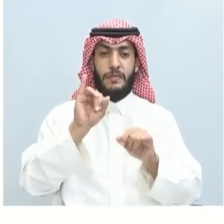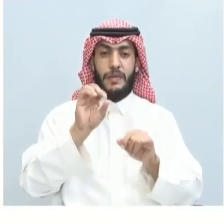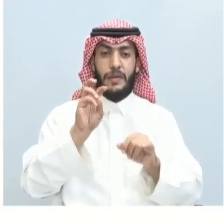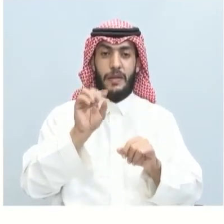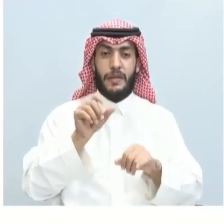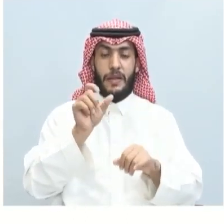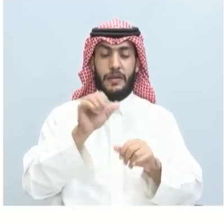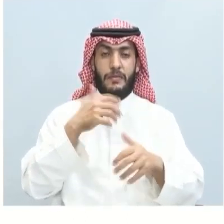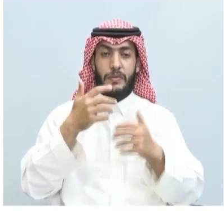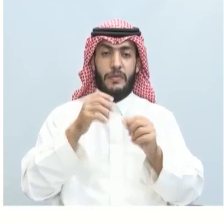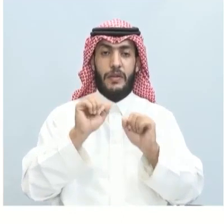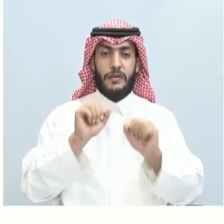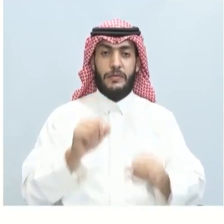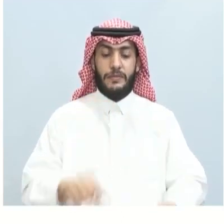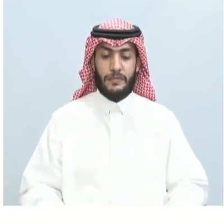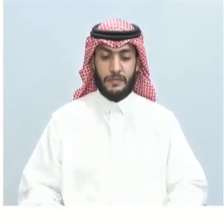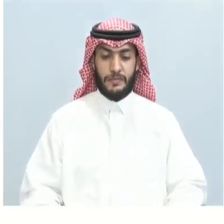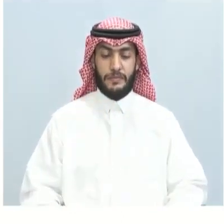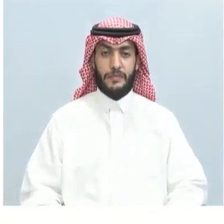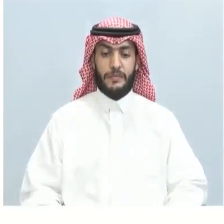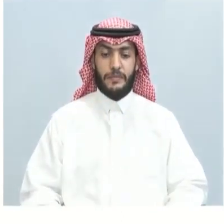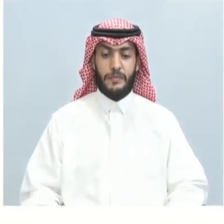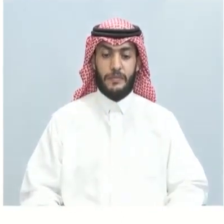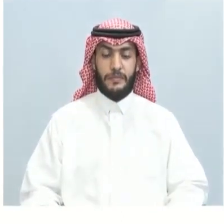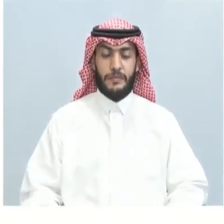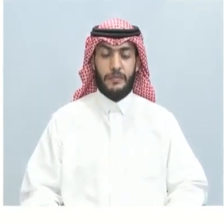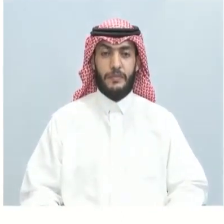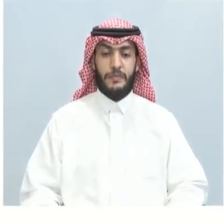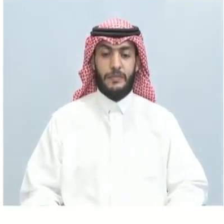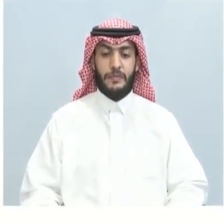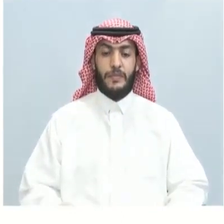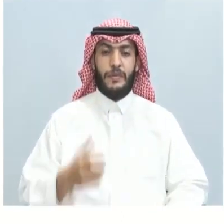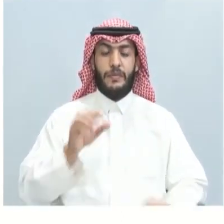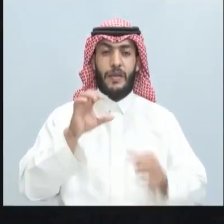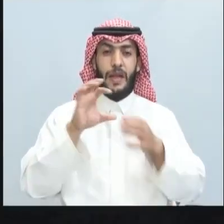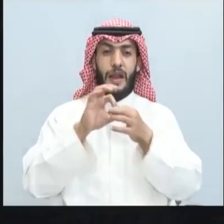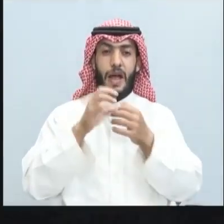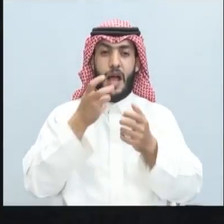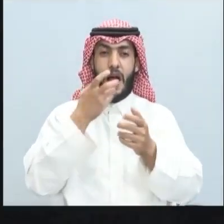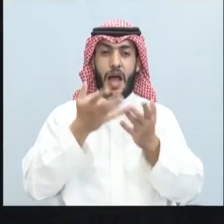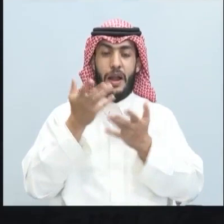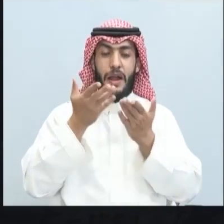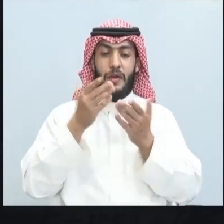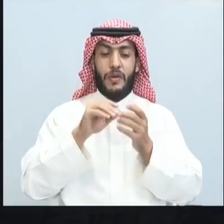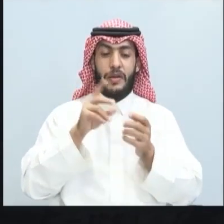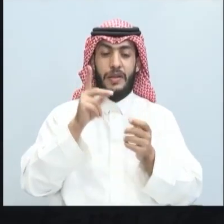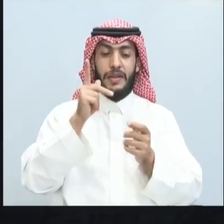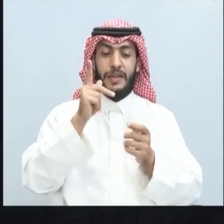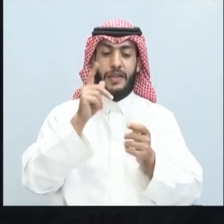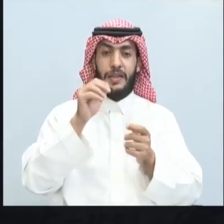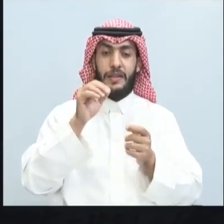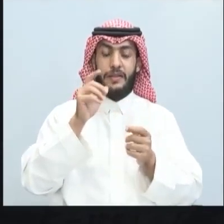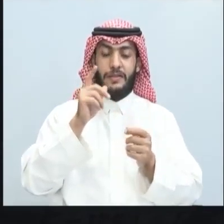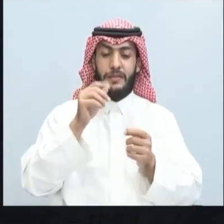سيعطيني متفاعلات مره اخرى اذا ما العلاقه بين درجه الحراره والكي كيو اللي هو ثابت